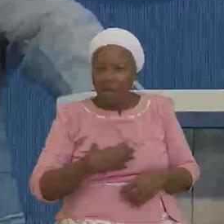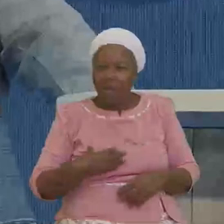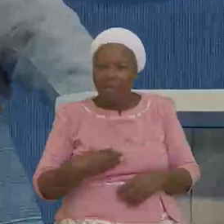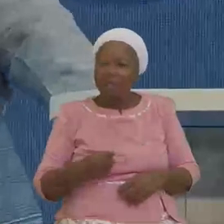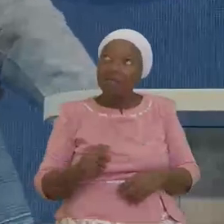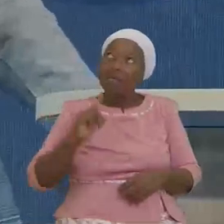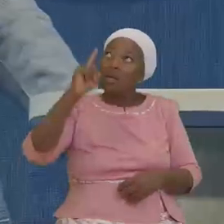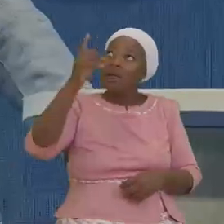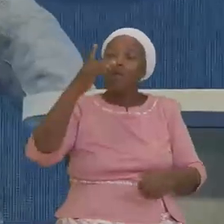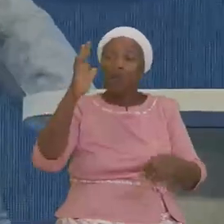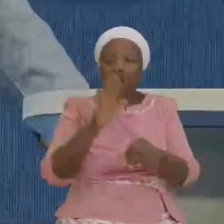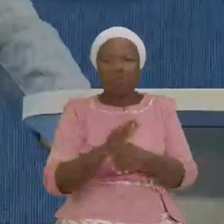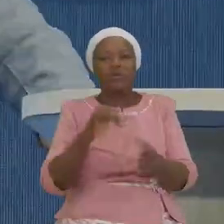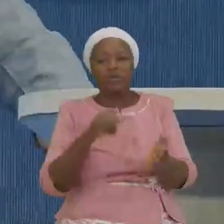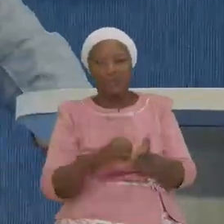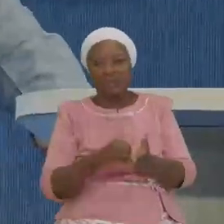ce monde.